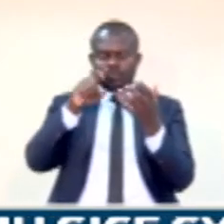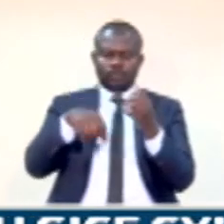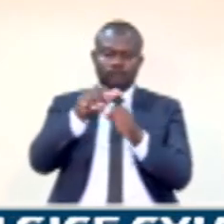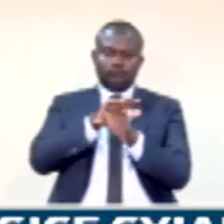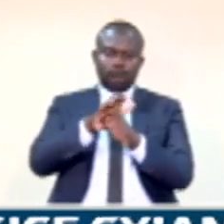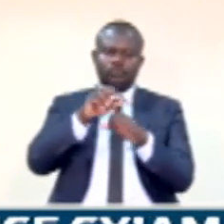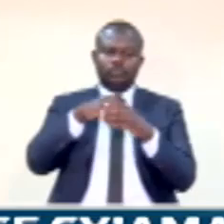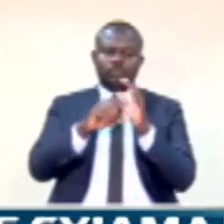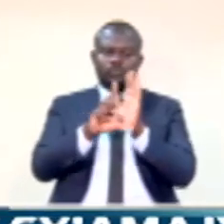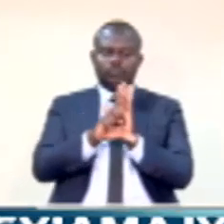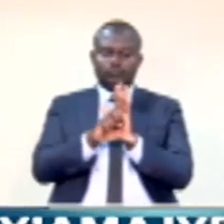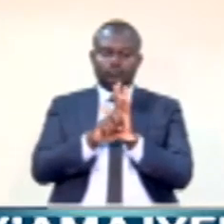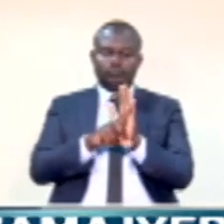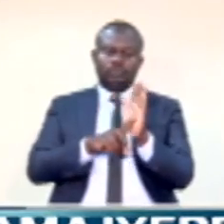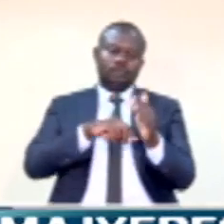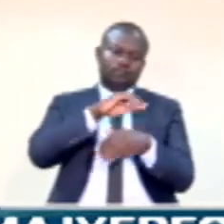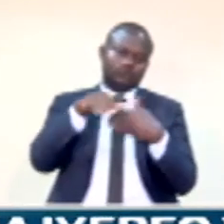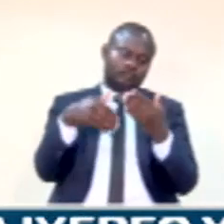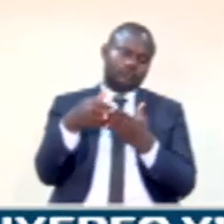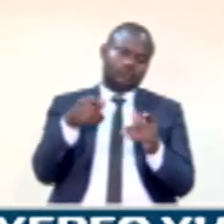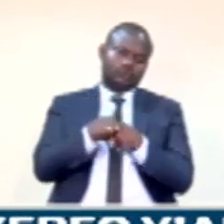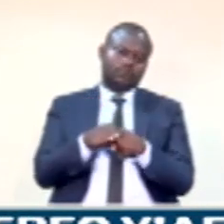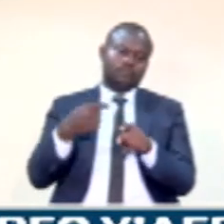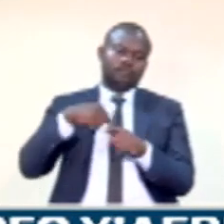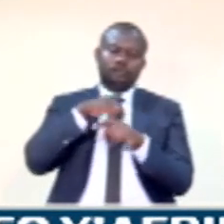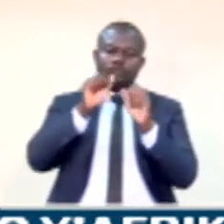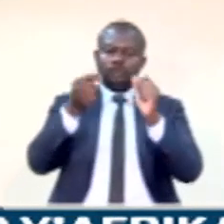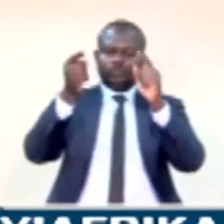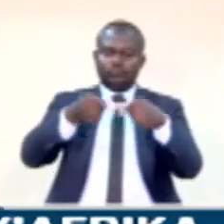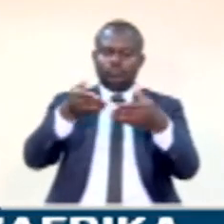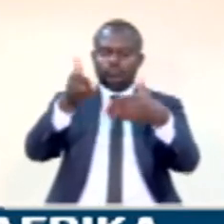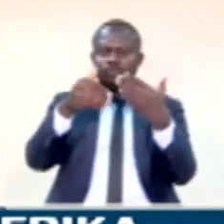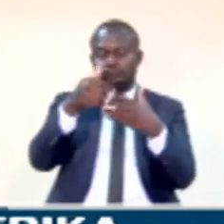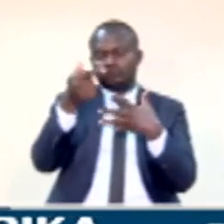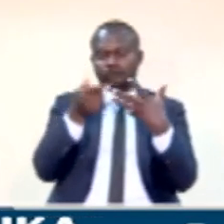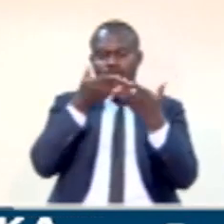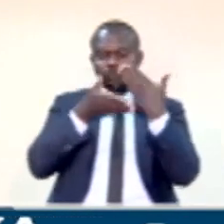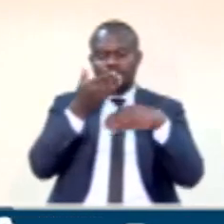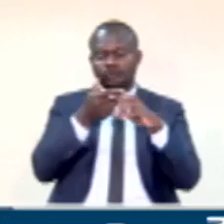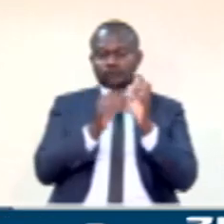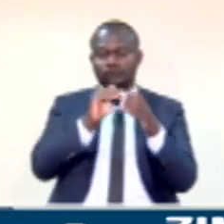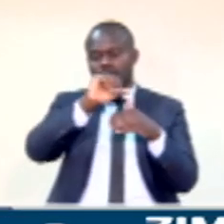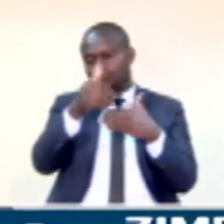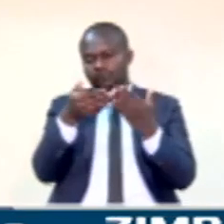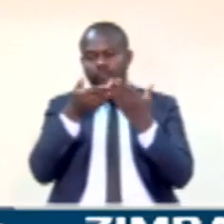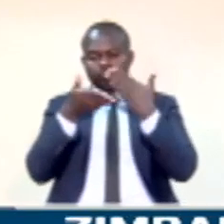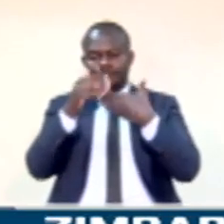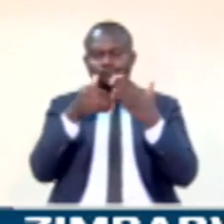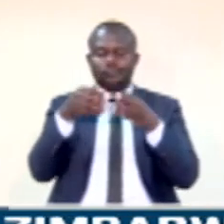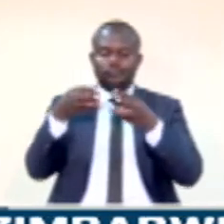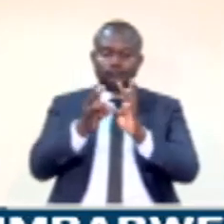mategeko, muri aya masezerano binozwe nk'uko nabo bashobora kuba baza hano. Ibyo nabyo twabiganiriye. Ikindi nacyo twaganiriye ni ikijyanye